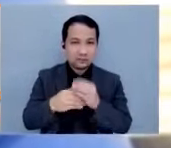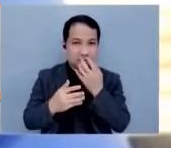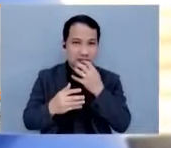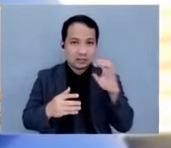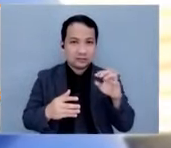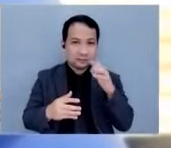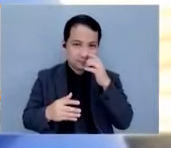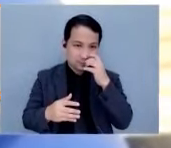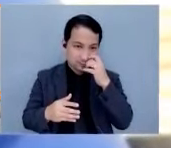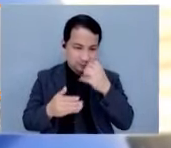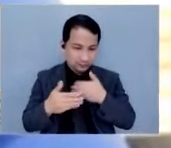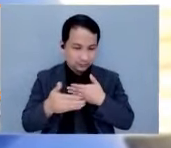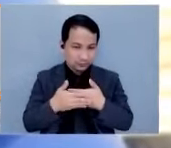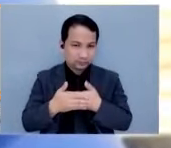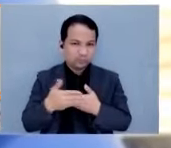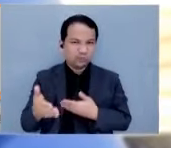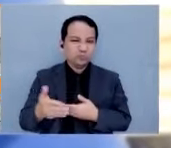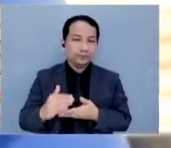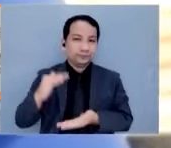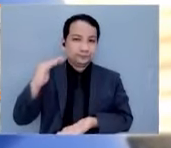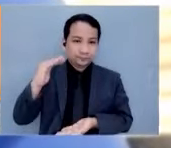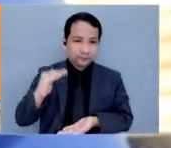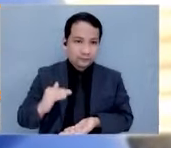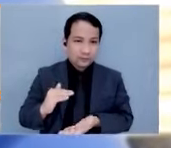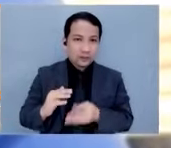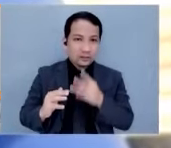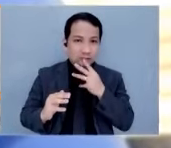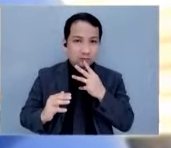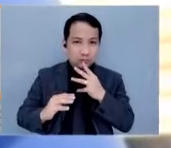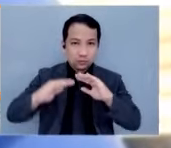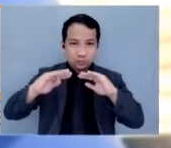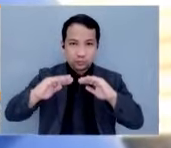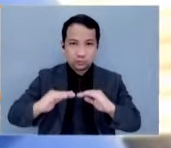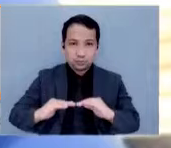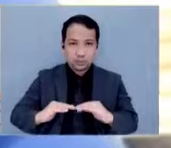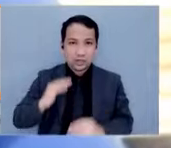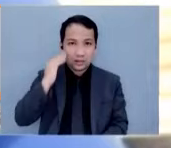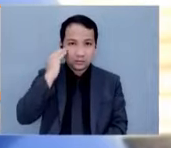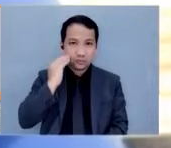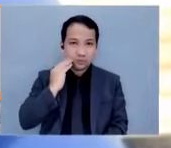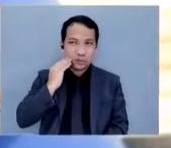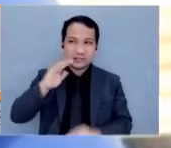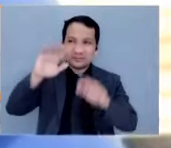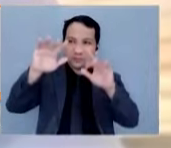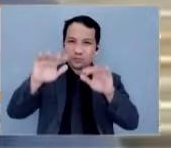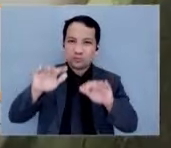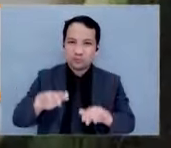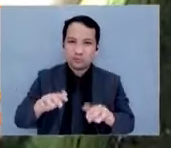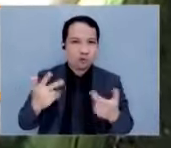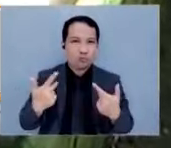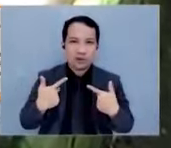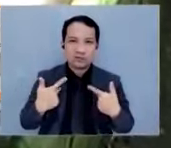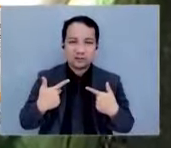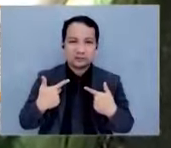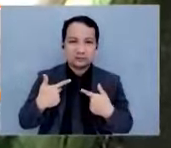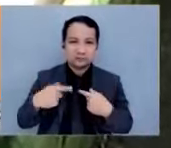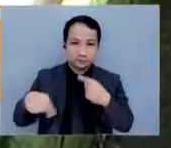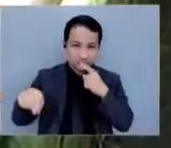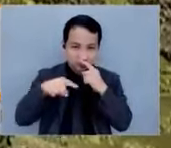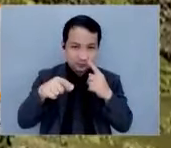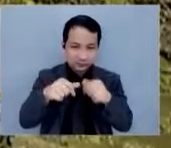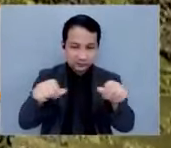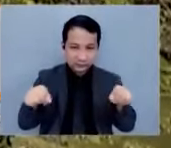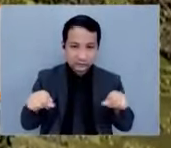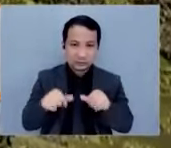na talaga is bumababa dahil nga yung sa kakulangan ng mga pag-ulan within the watershed. Sa forecast ng